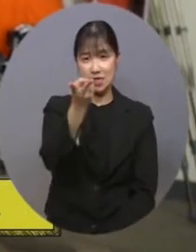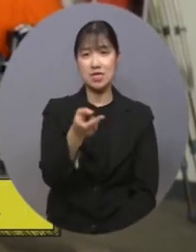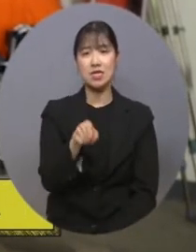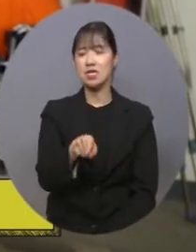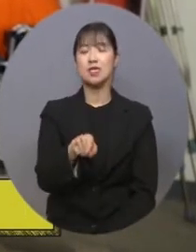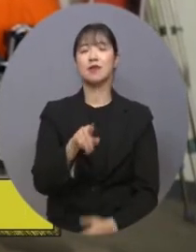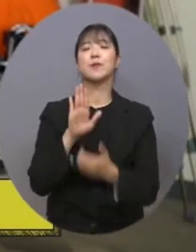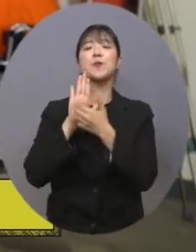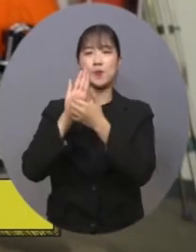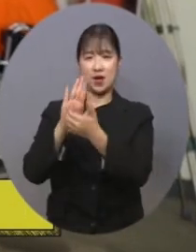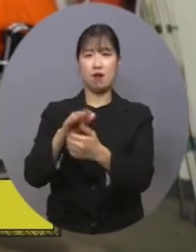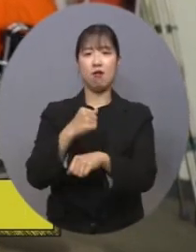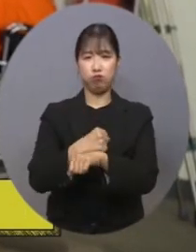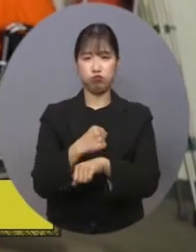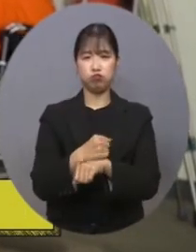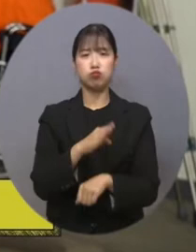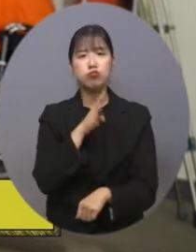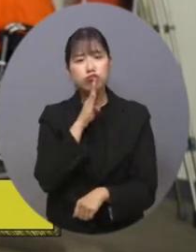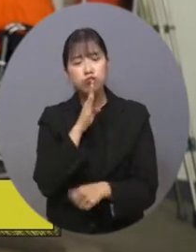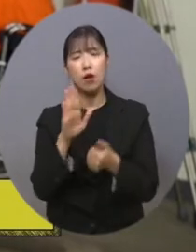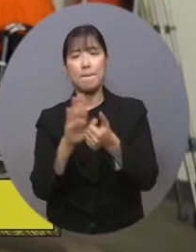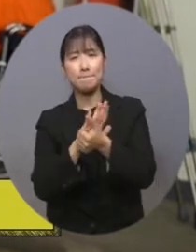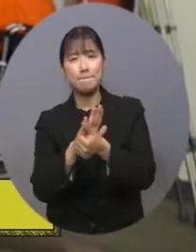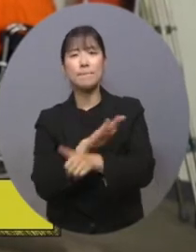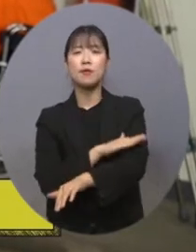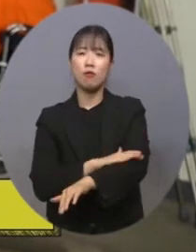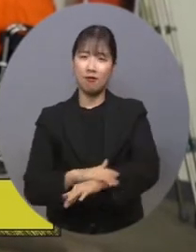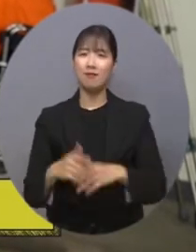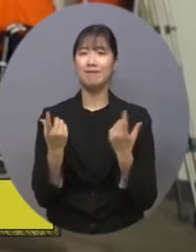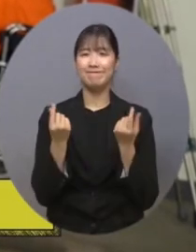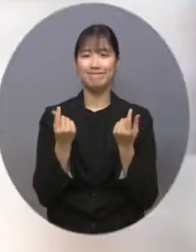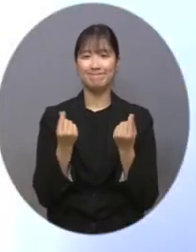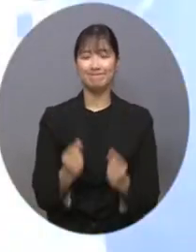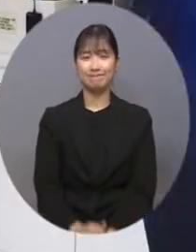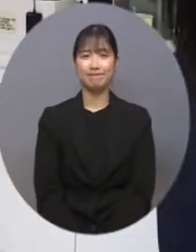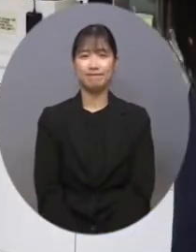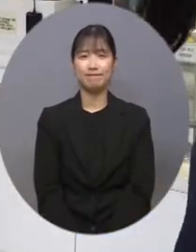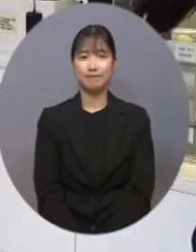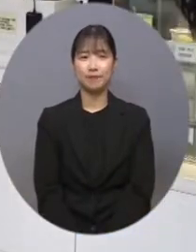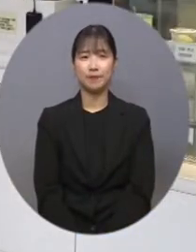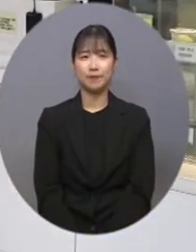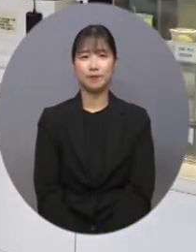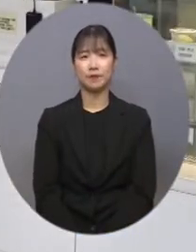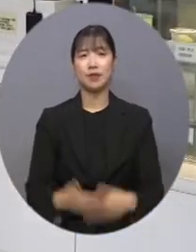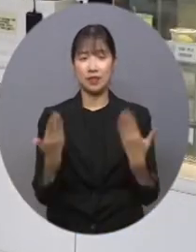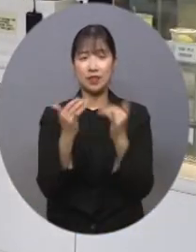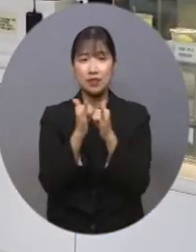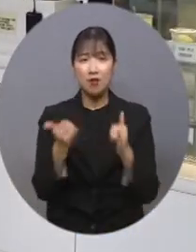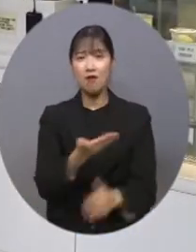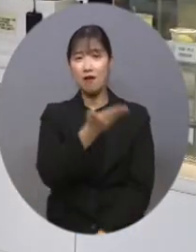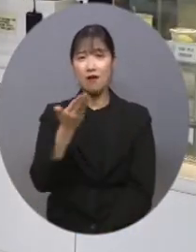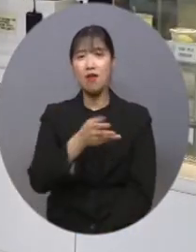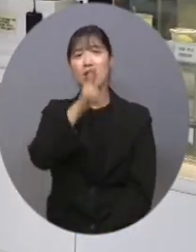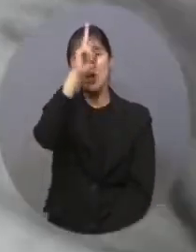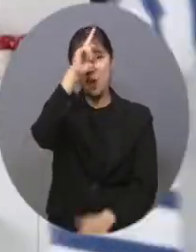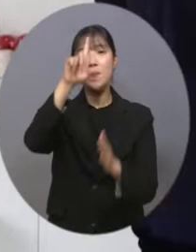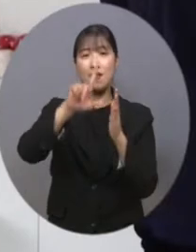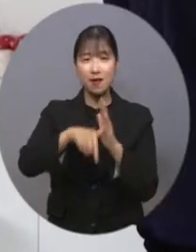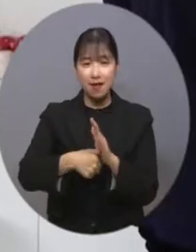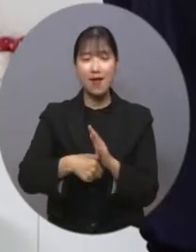막으셨다고 합니다. 정말 많은 배려들을 엿볼 수 있는 현장이었습니다. 위드림 직원분들은 점심시간을